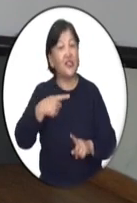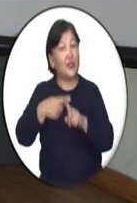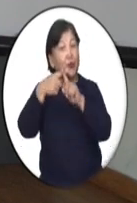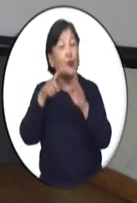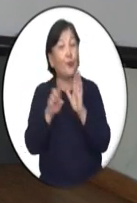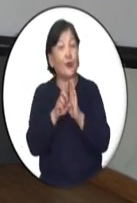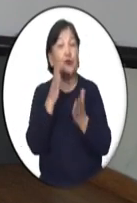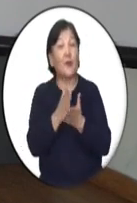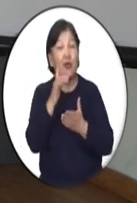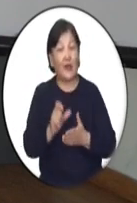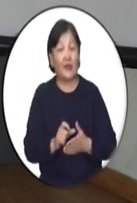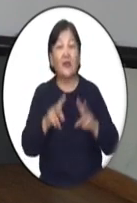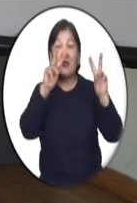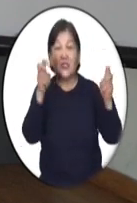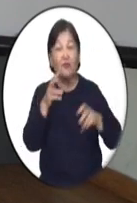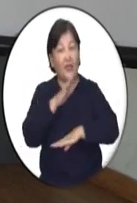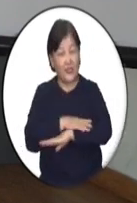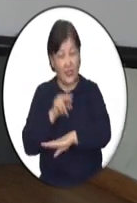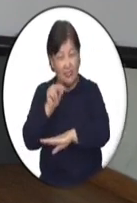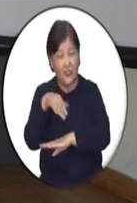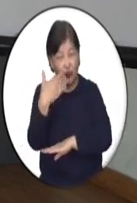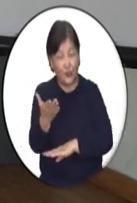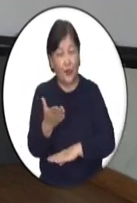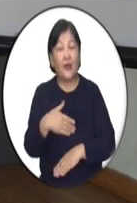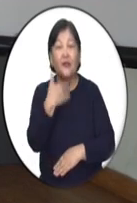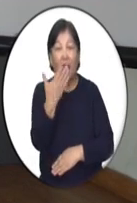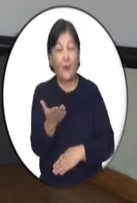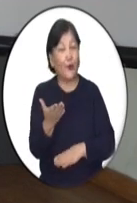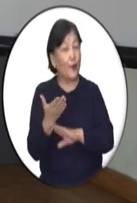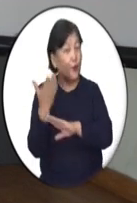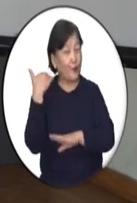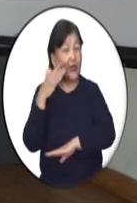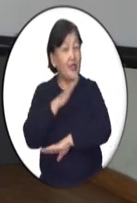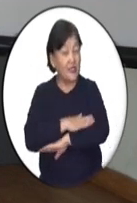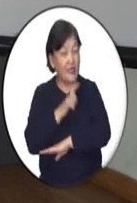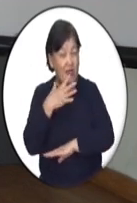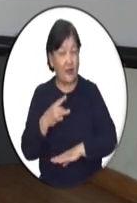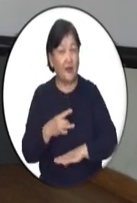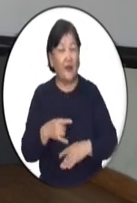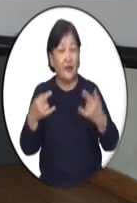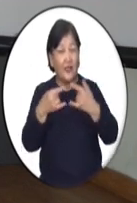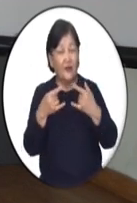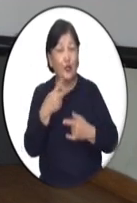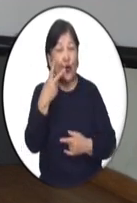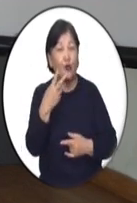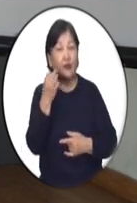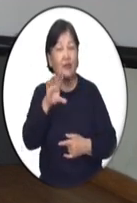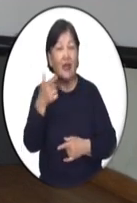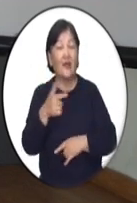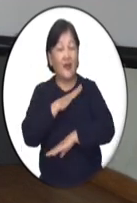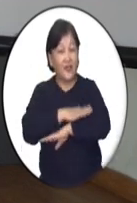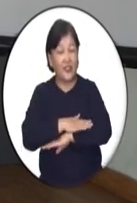үр ашгийг хэрхэн нэмэгдүүлэх боломж байна вэ гэдэг сэдвээр хичээл заана. Та бүхэн өмнөх хичээлүүд